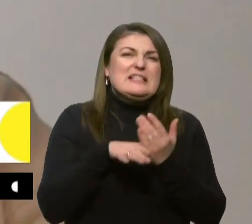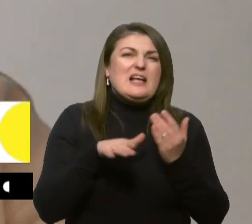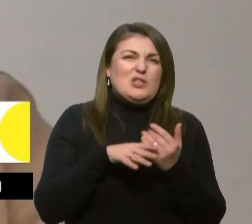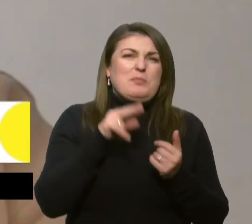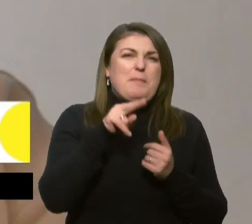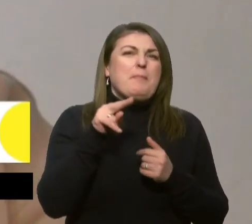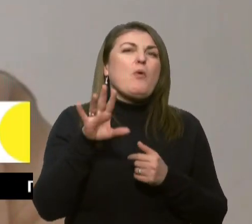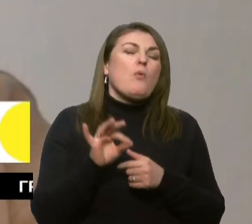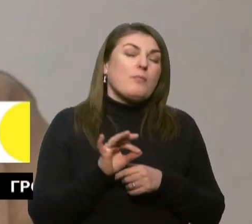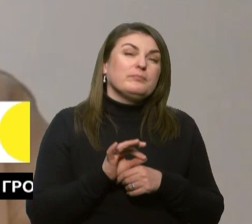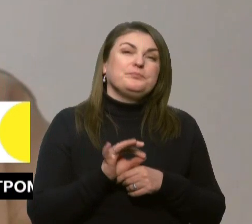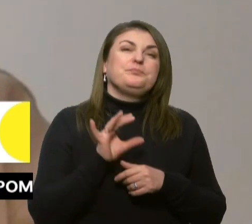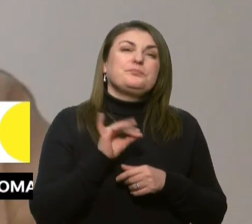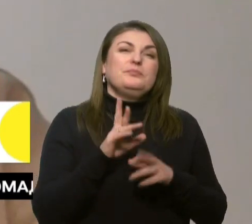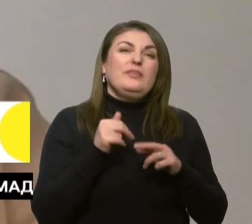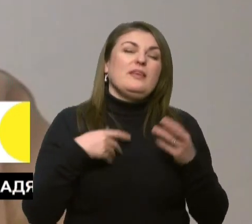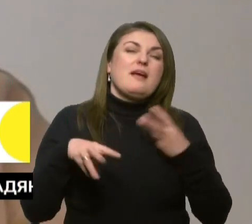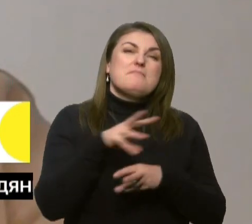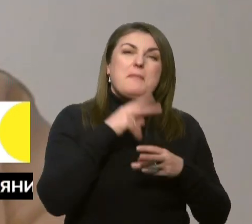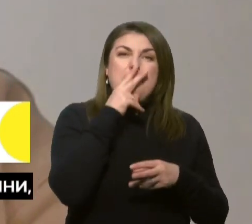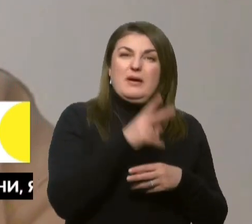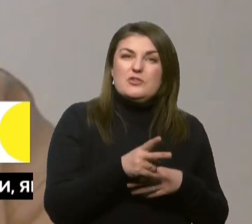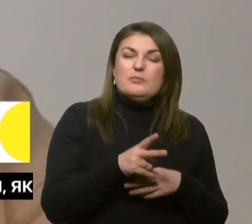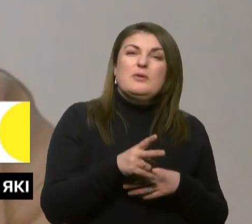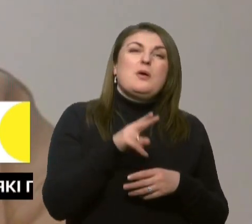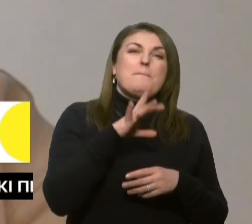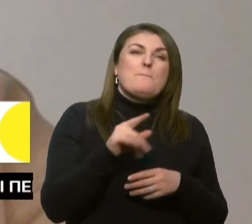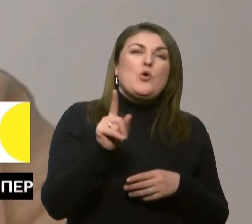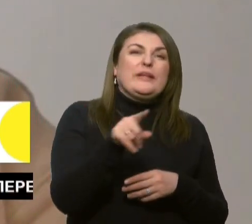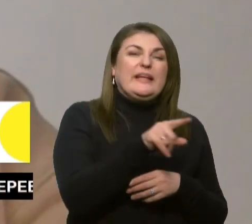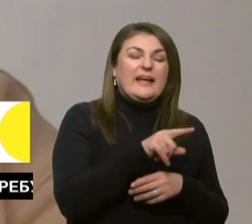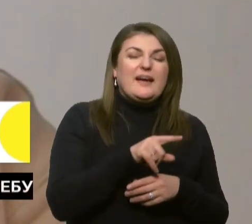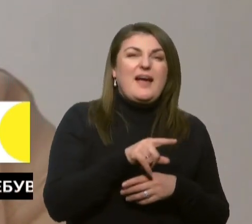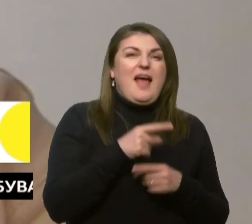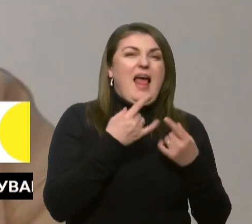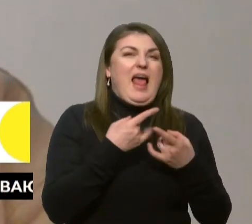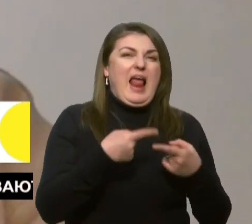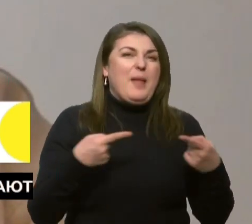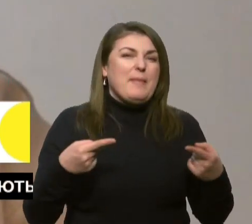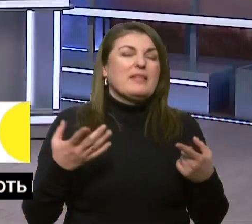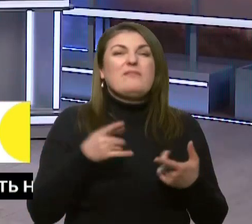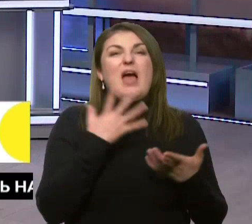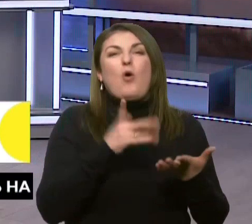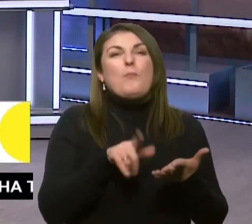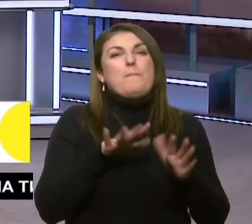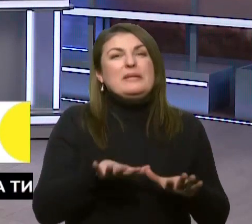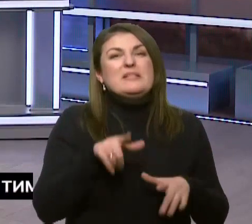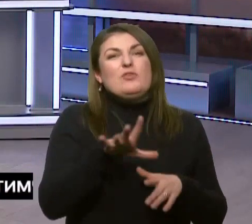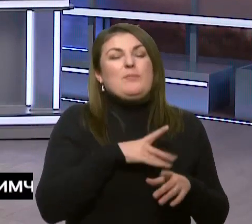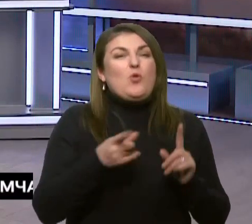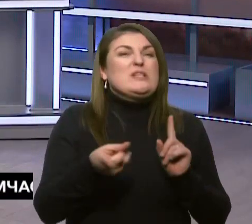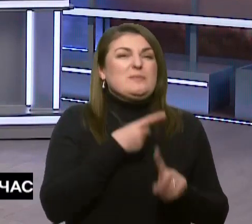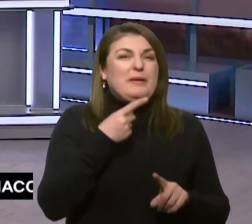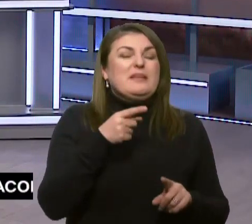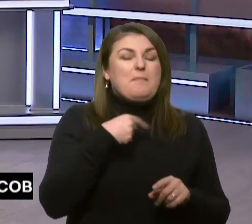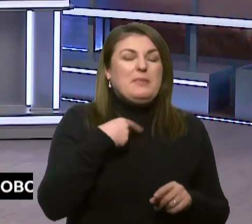оборони України. І як ми бачимо, тобто по тих елементах, в якому місці вони були збиті,